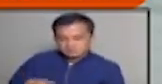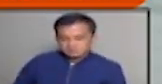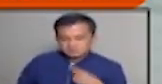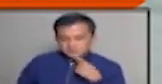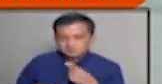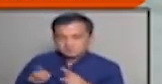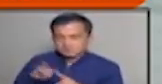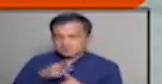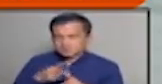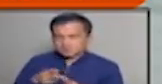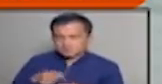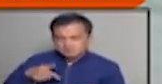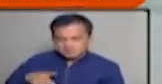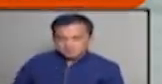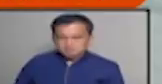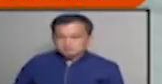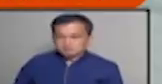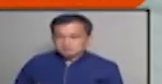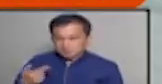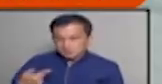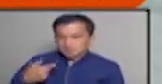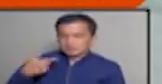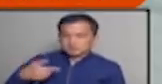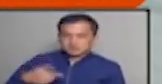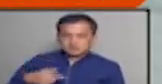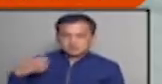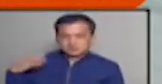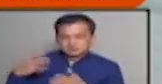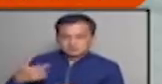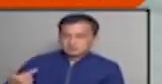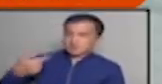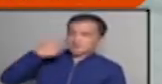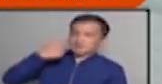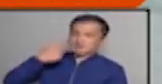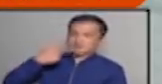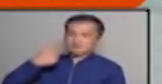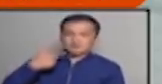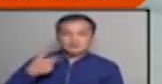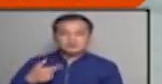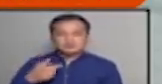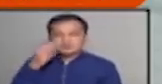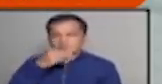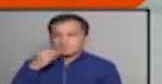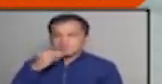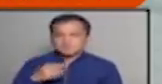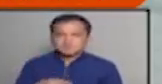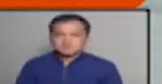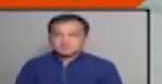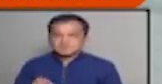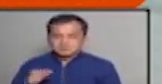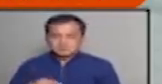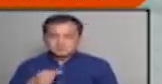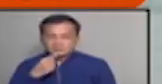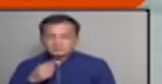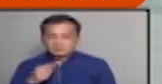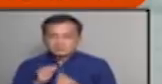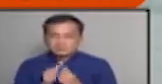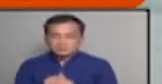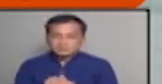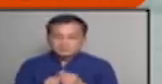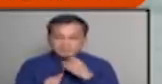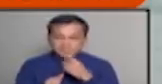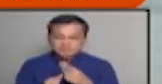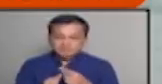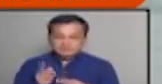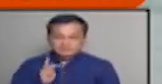po ng biktima, nakasukbit yung kanyang baril at yung ginamit ni chairman na para isubo sa bibig ng biktima natin? Ayun nga po, allegedly po, yung kasama, doon po